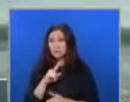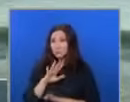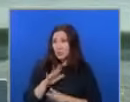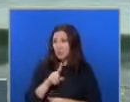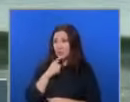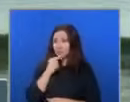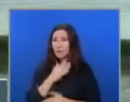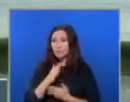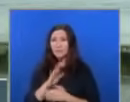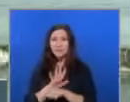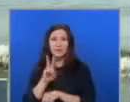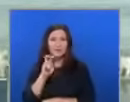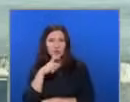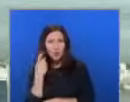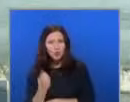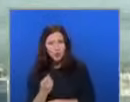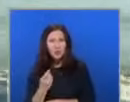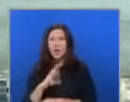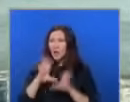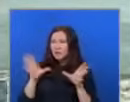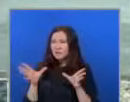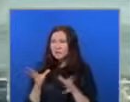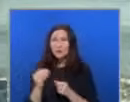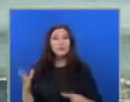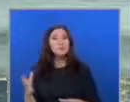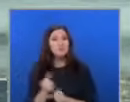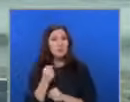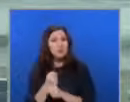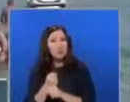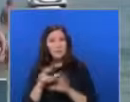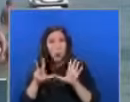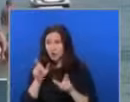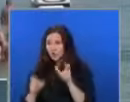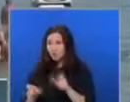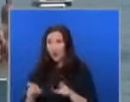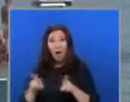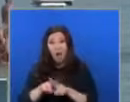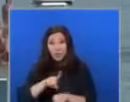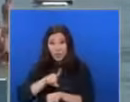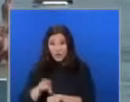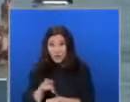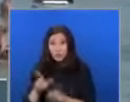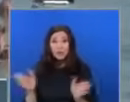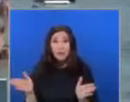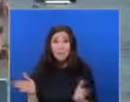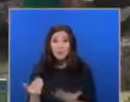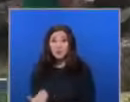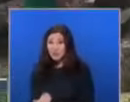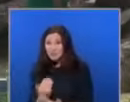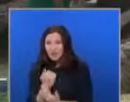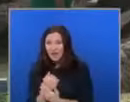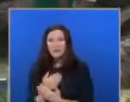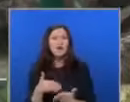последните 15-20 години в цялата ни спасителска практика. 8 човека едновременно да започнат масово